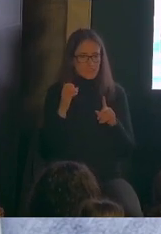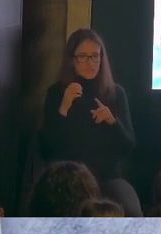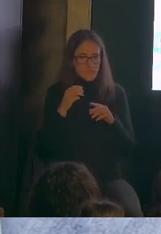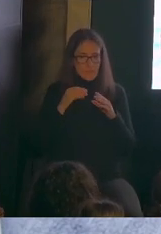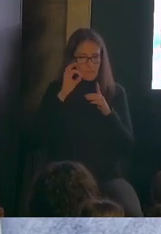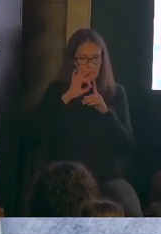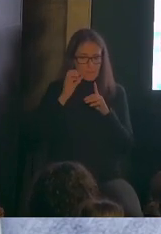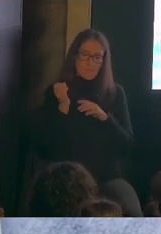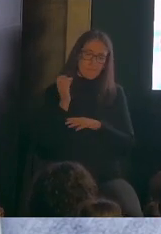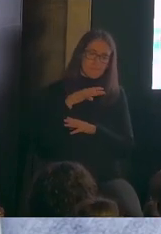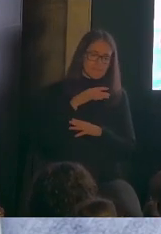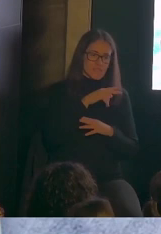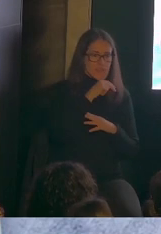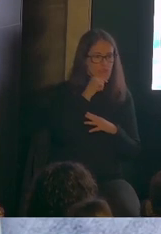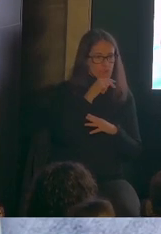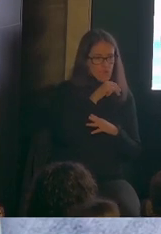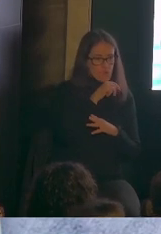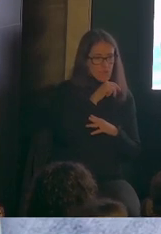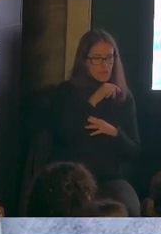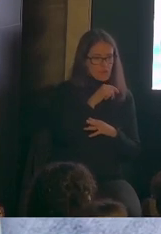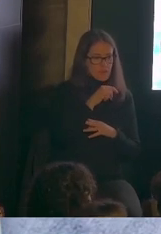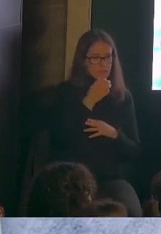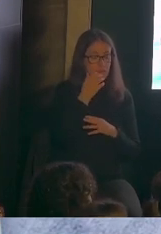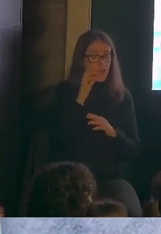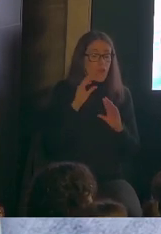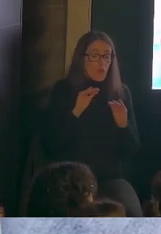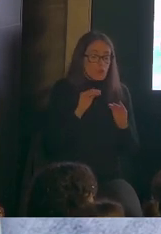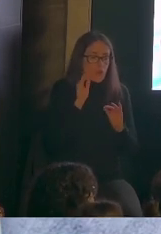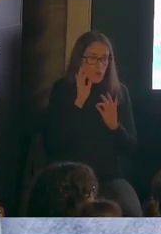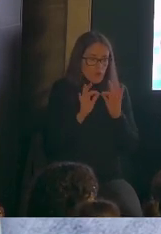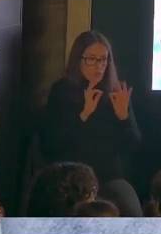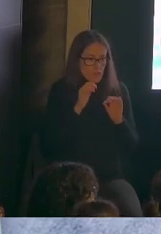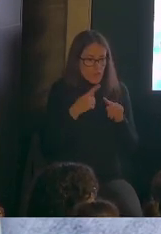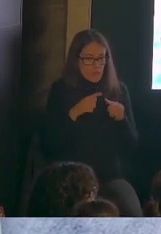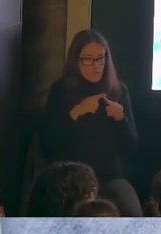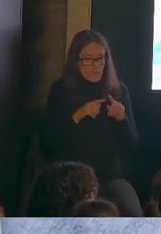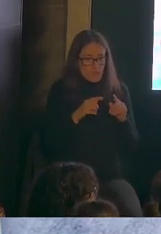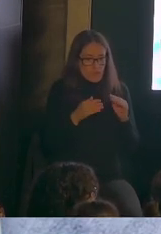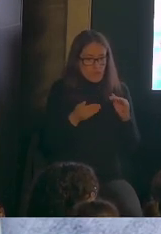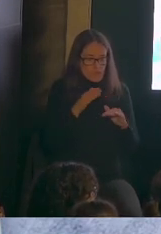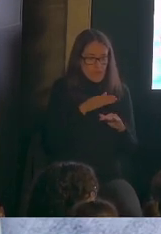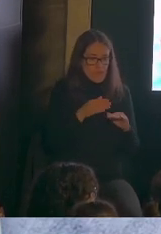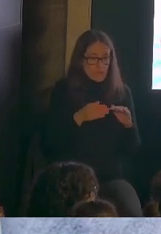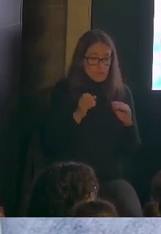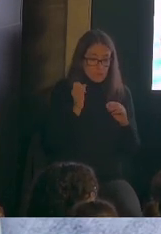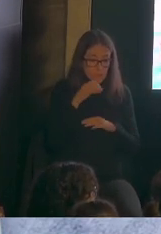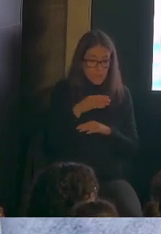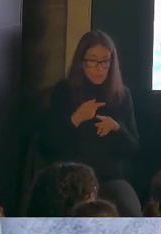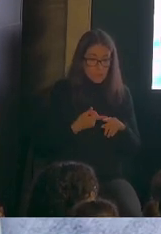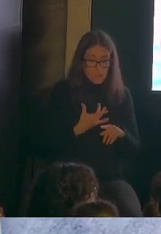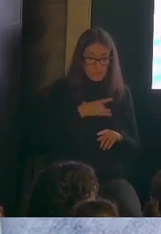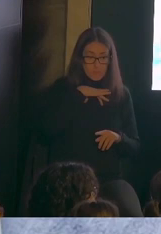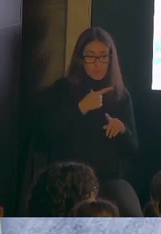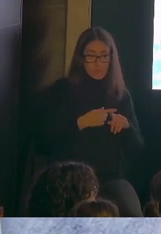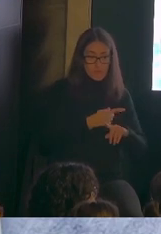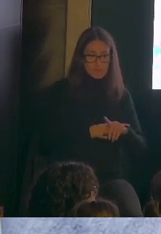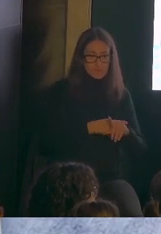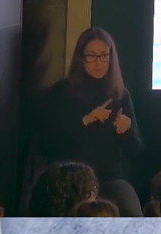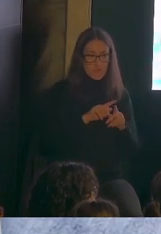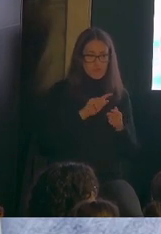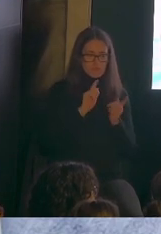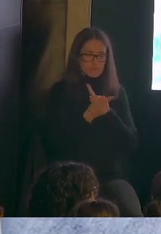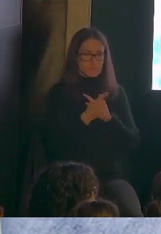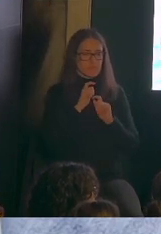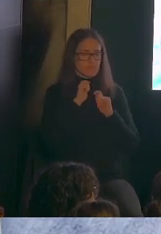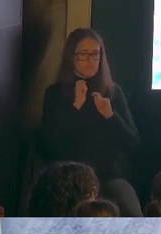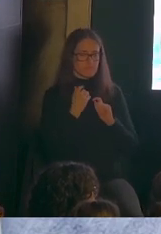fruit. Així que s'ha d'utilitzar també amb molt de cuidado, perquè si et passes agafa un gust amargant, vale? De